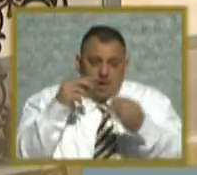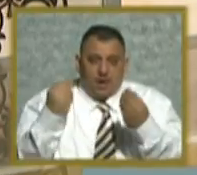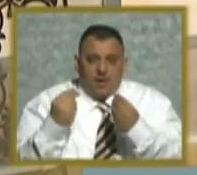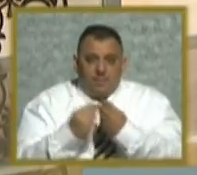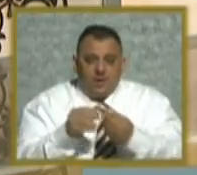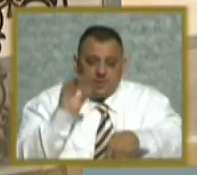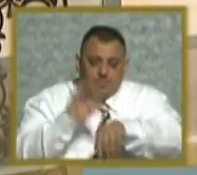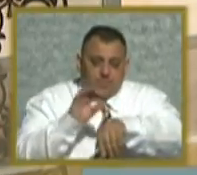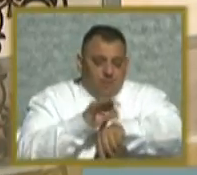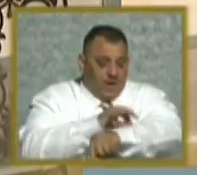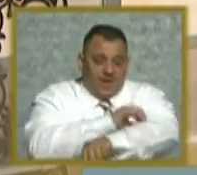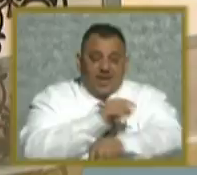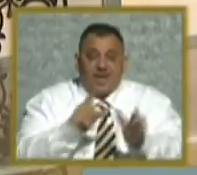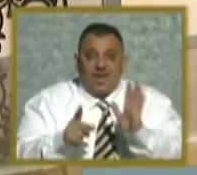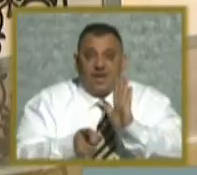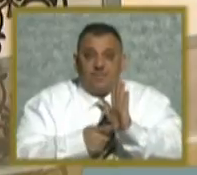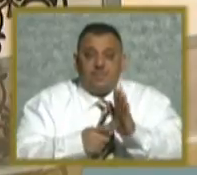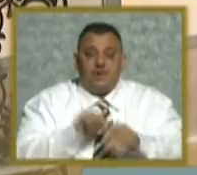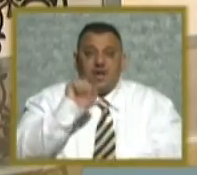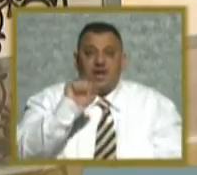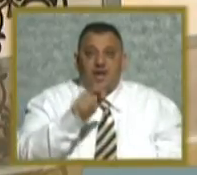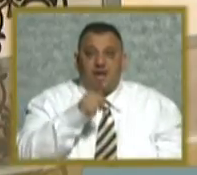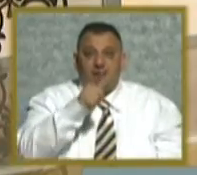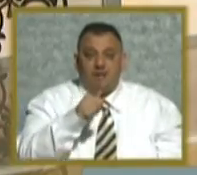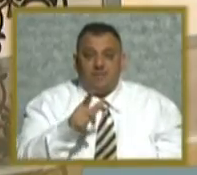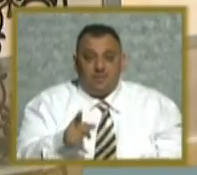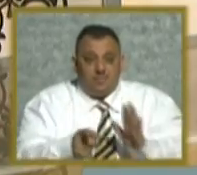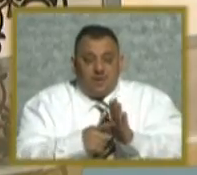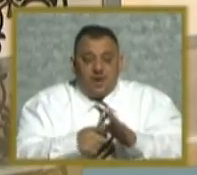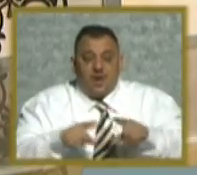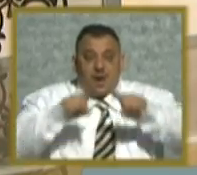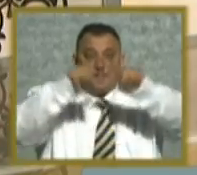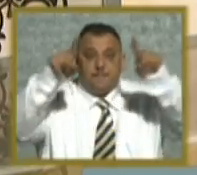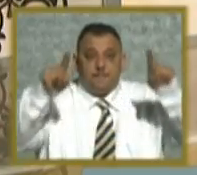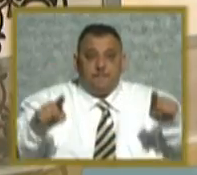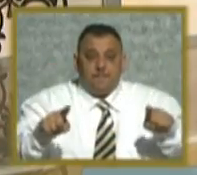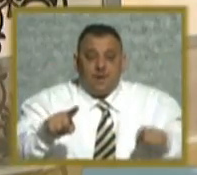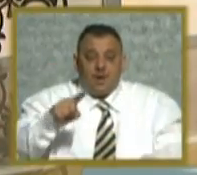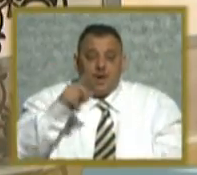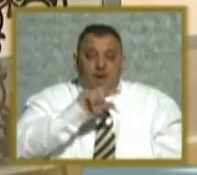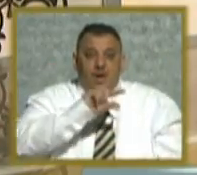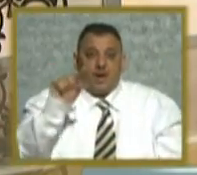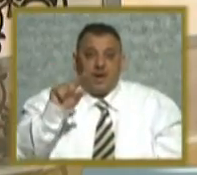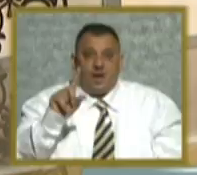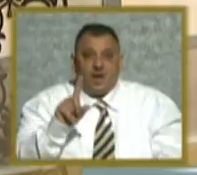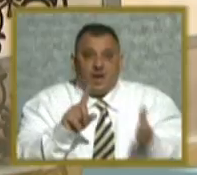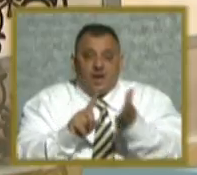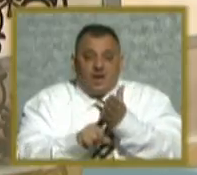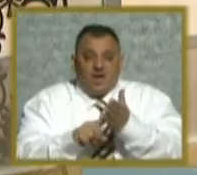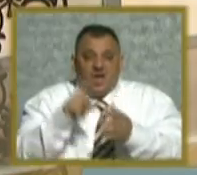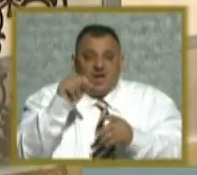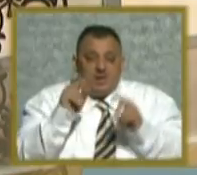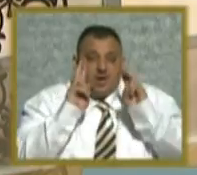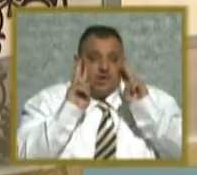الحقن في الإبر. إيه؟ للمرضى. طبعا أنا شفت المكان لأني شوي أحرم زايد عن اللزوم،